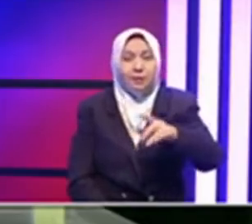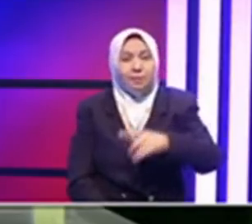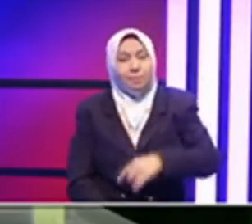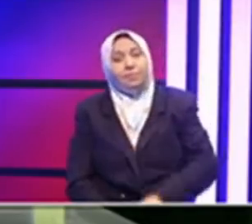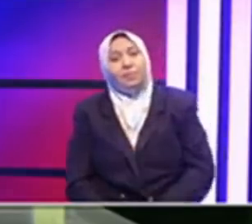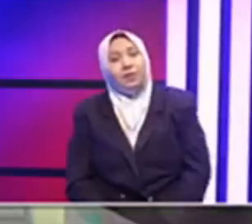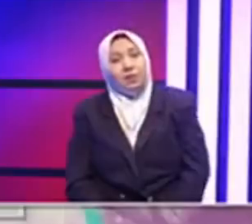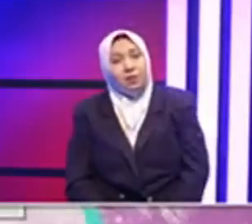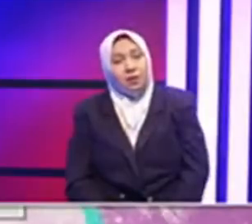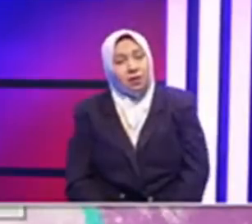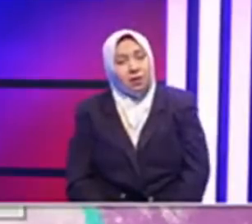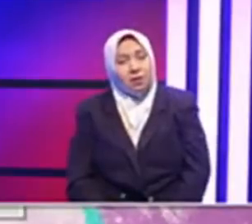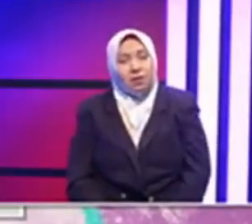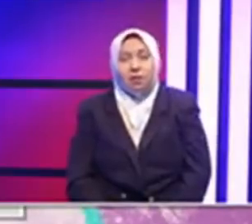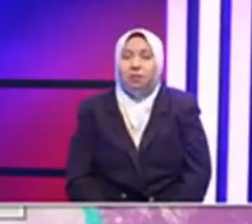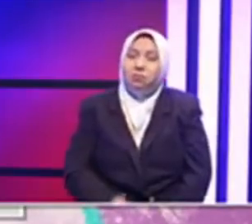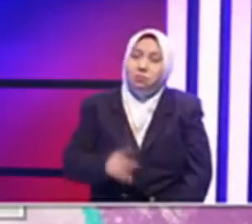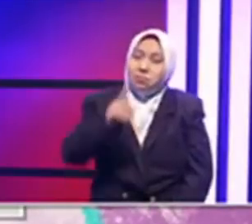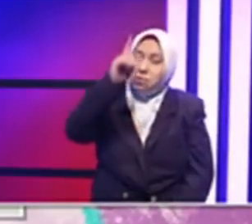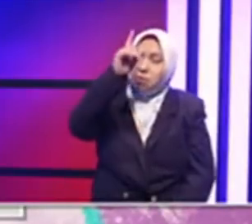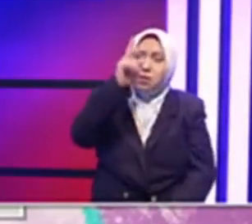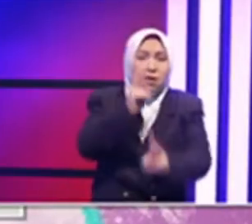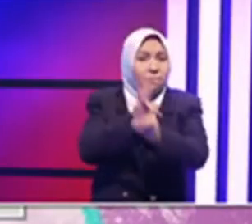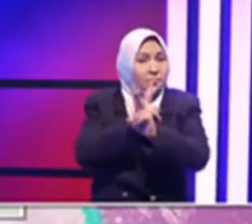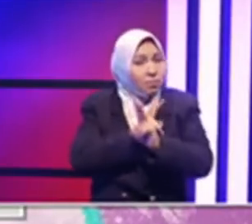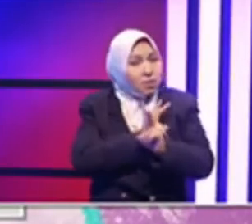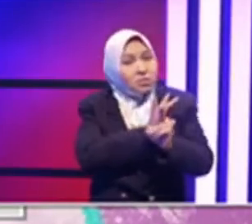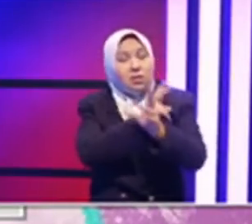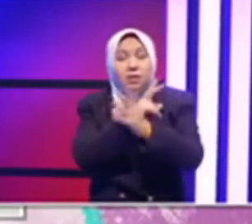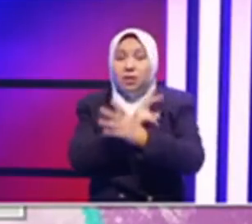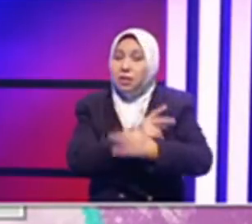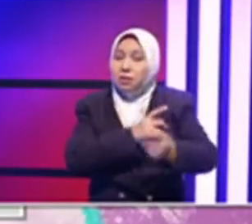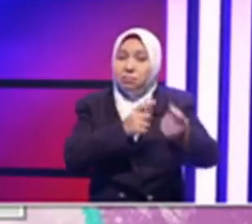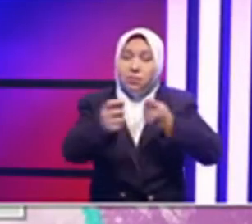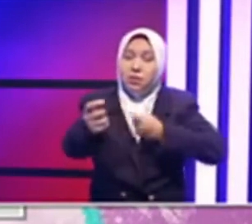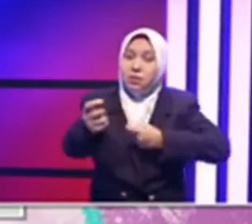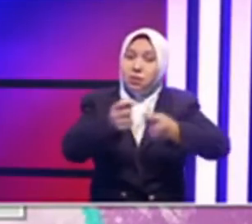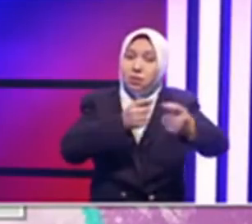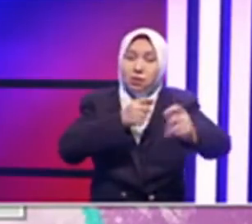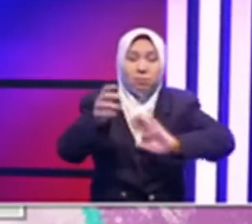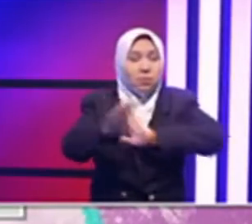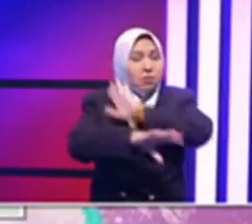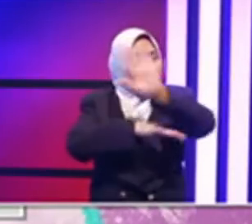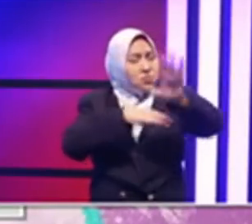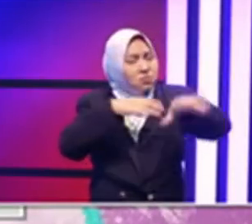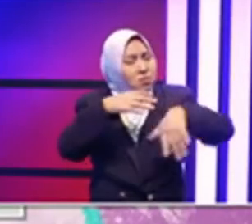الرحيم الحمد لله رب